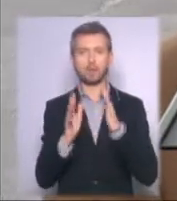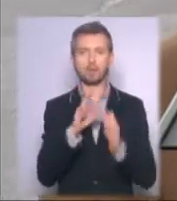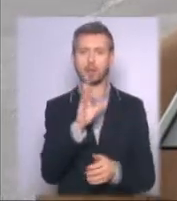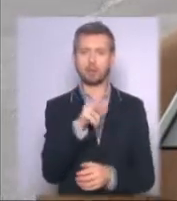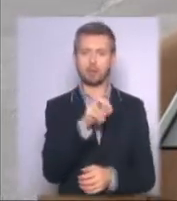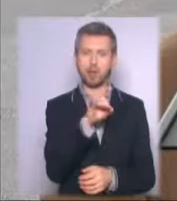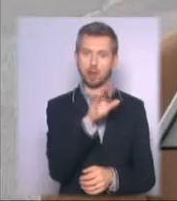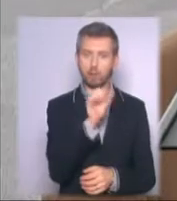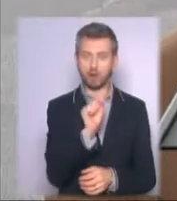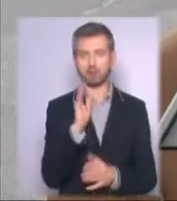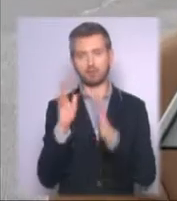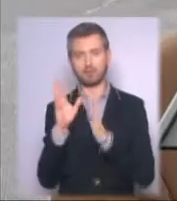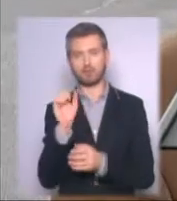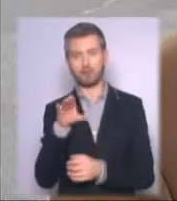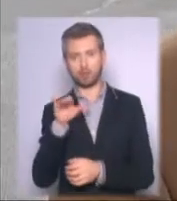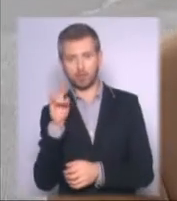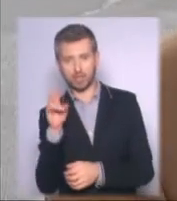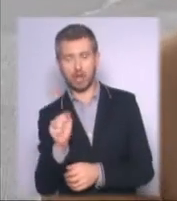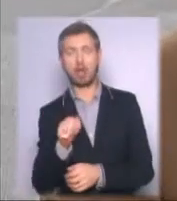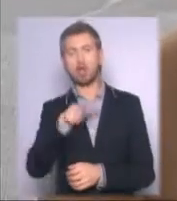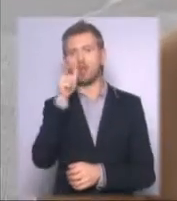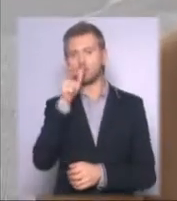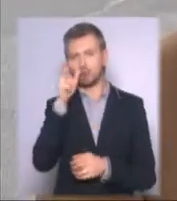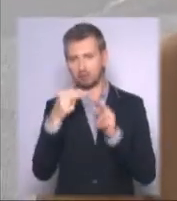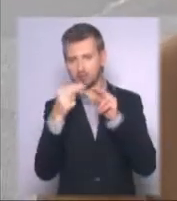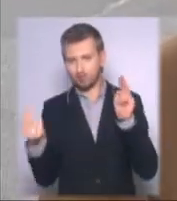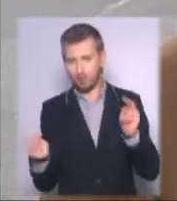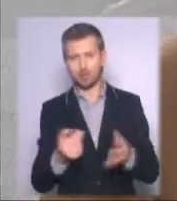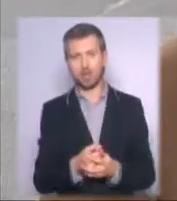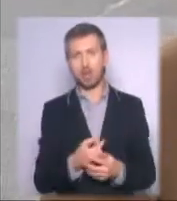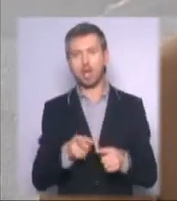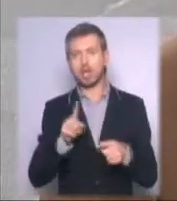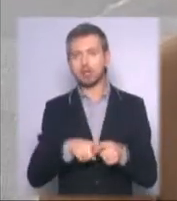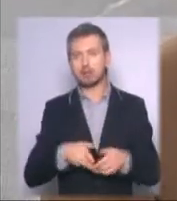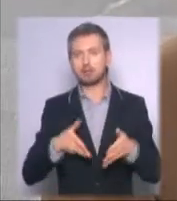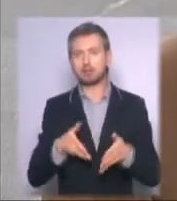Ватутіна, це Шулявський шляхопровід. Це під'їзд до